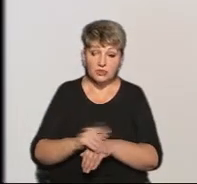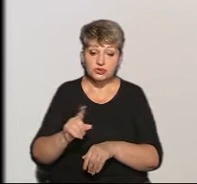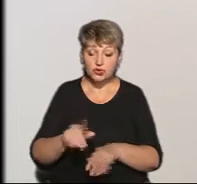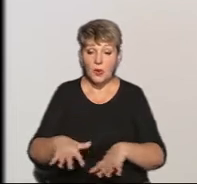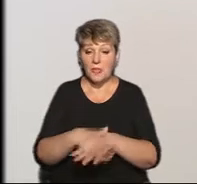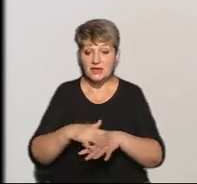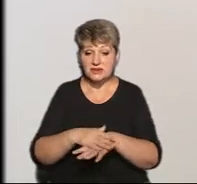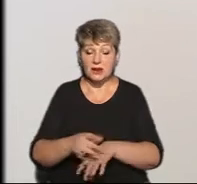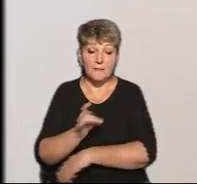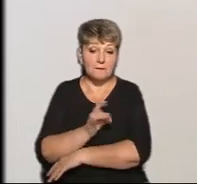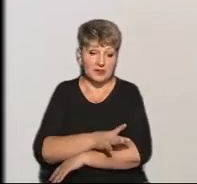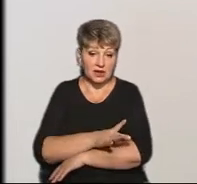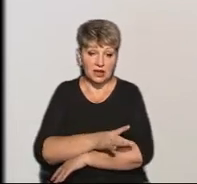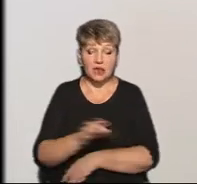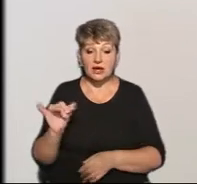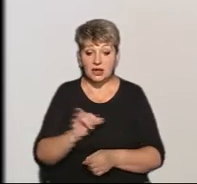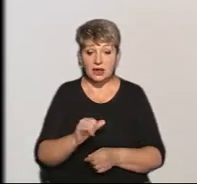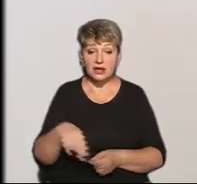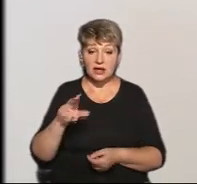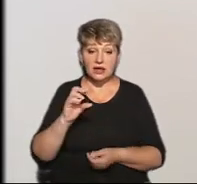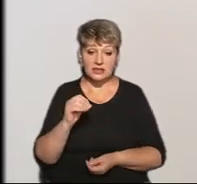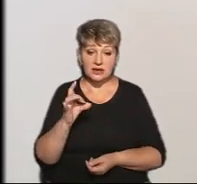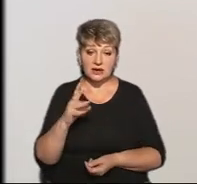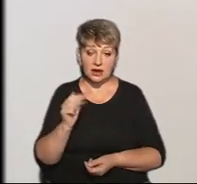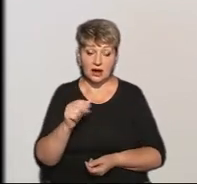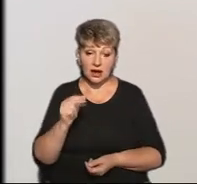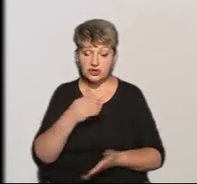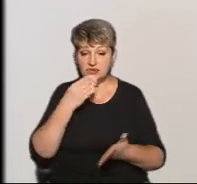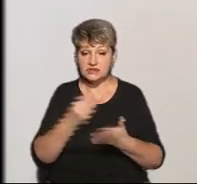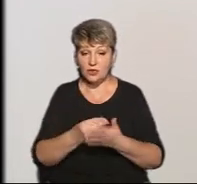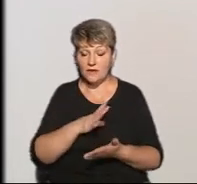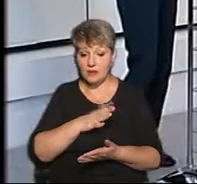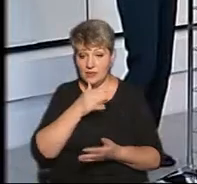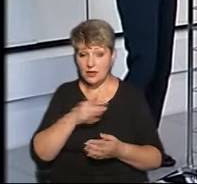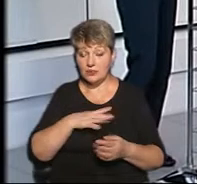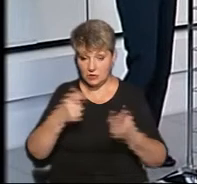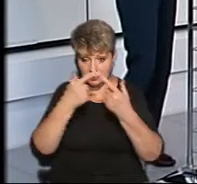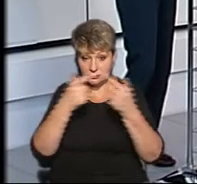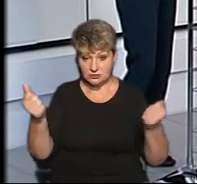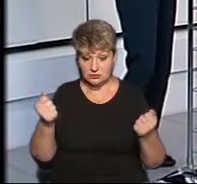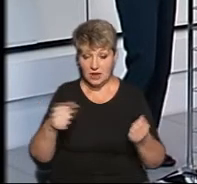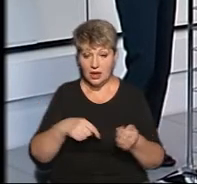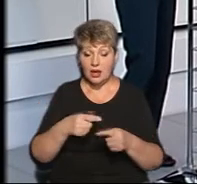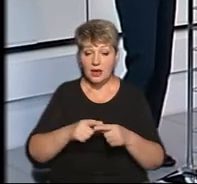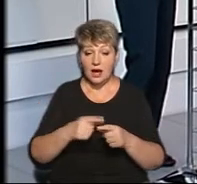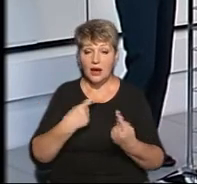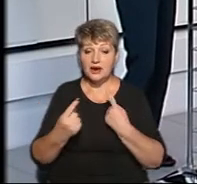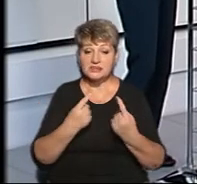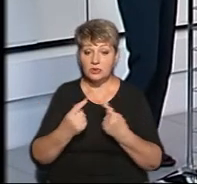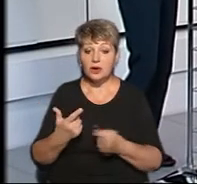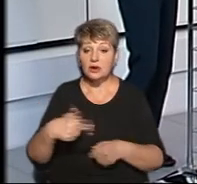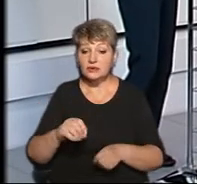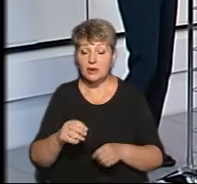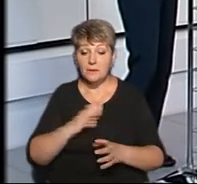населення бідніє. І крім того, Деркач, народний депутат, свого часу оприлюднив записи розмови, з яких випливало,